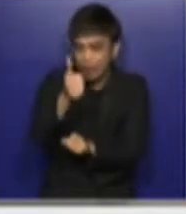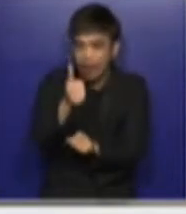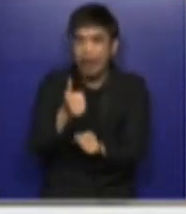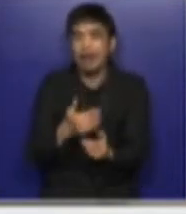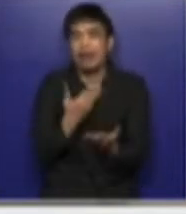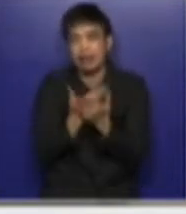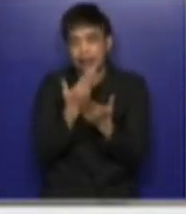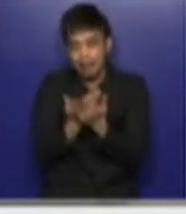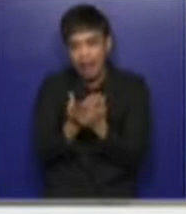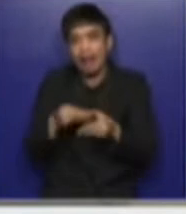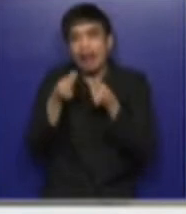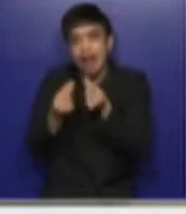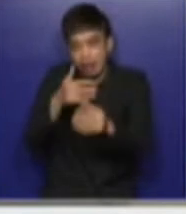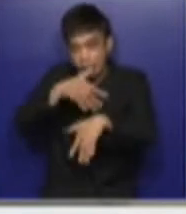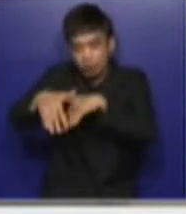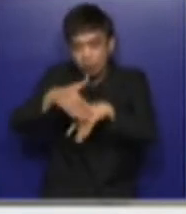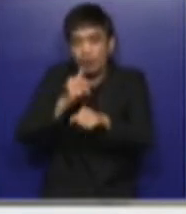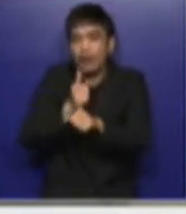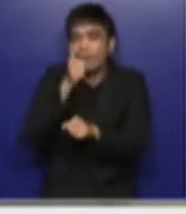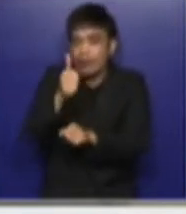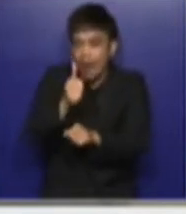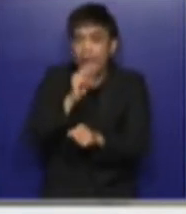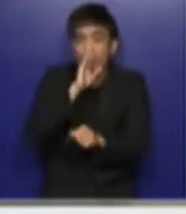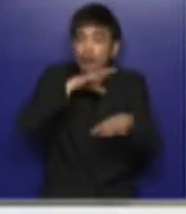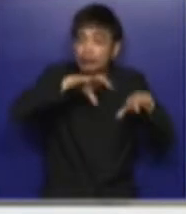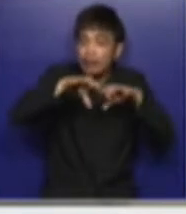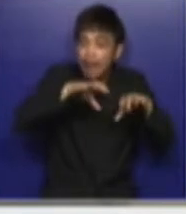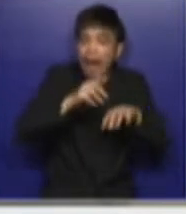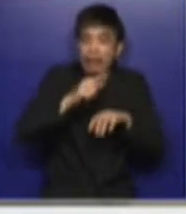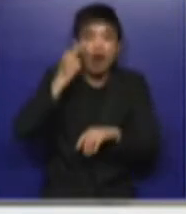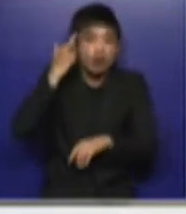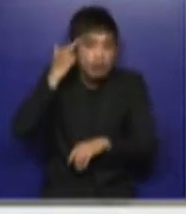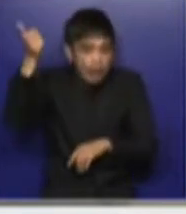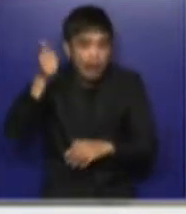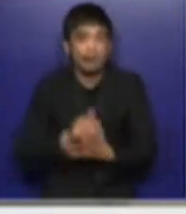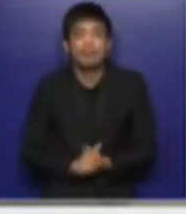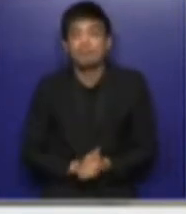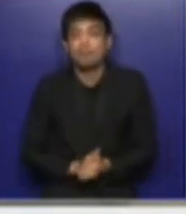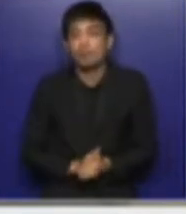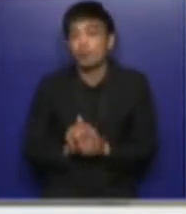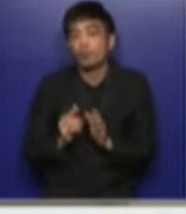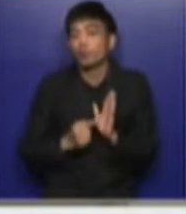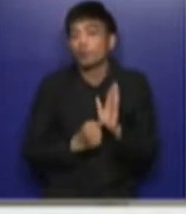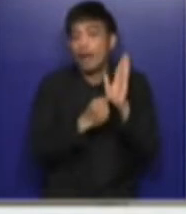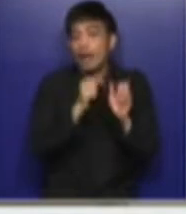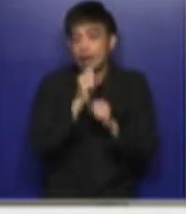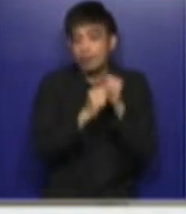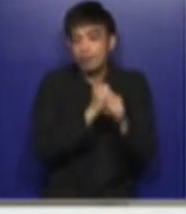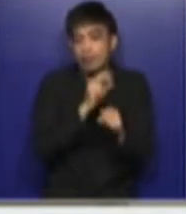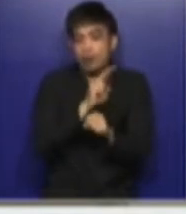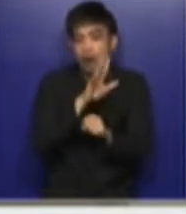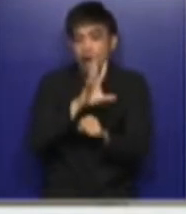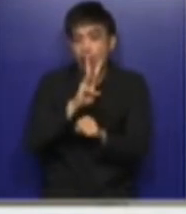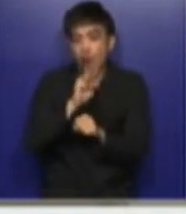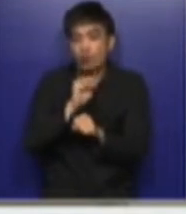องถิ่นได้ถ้าเรามีการบริหารจัดการที่ดีพอค่ะเราลองมาดูงบประมาณกันนะคะปีงบประมาณ64ค่ะกรมศิลปาก